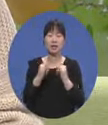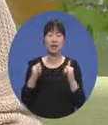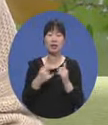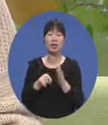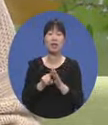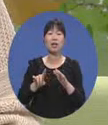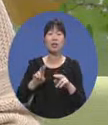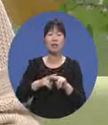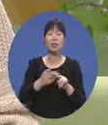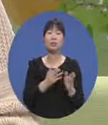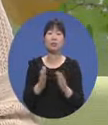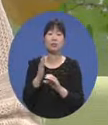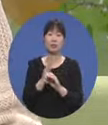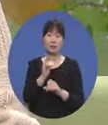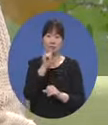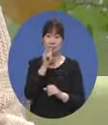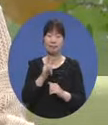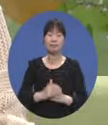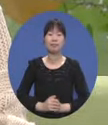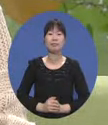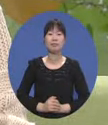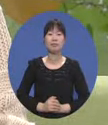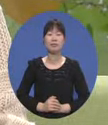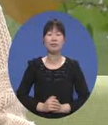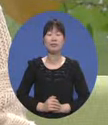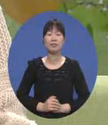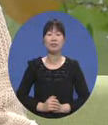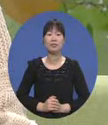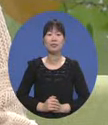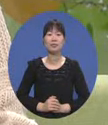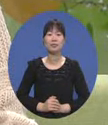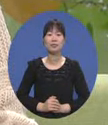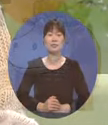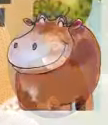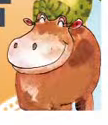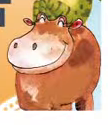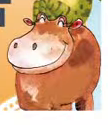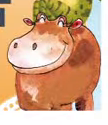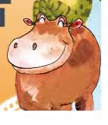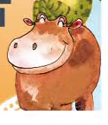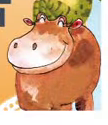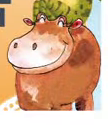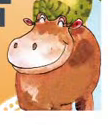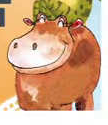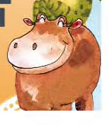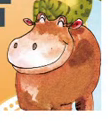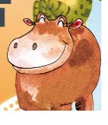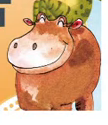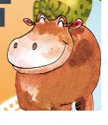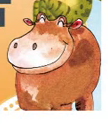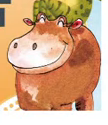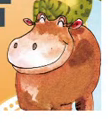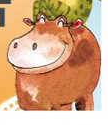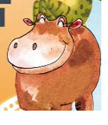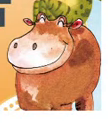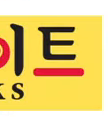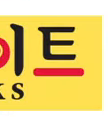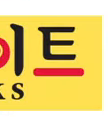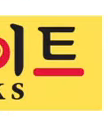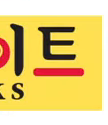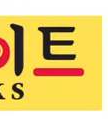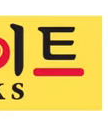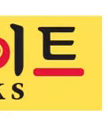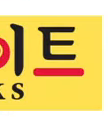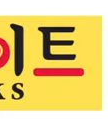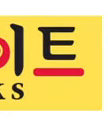분들을 위한 선물도 준비하고 있습니다. 먼저 언어세상에서 멀티미디어 영어동화 아이스토리북, 또 그레이트북스에서 학습도서